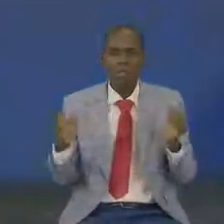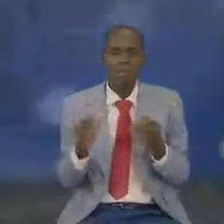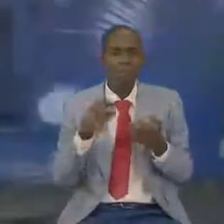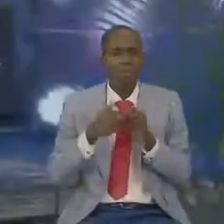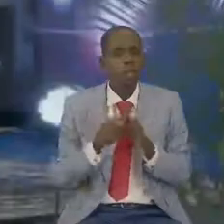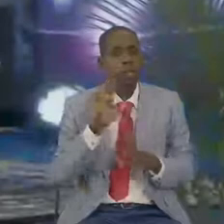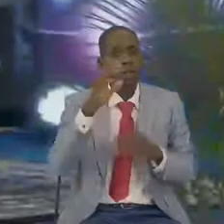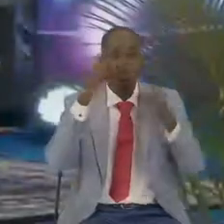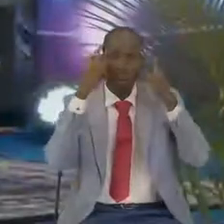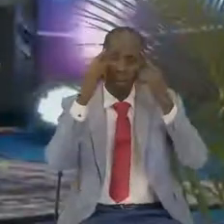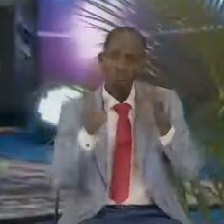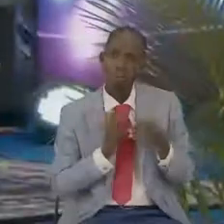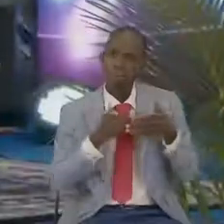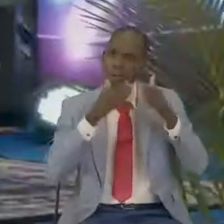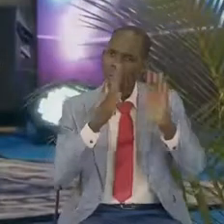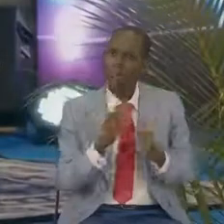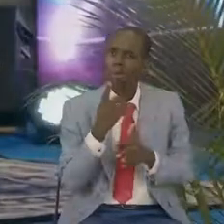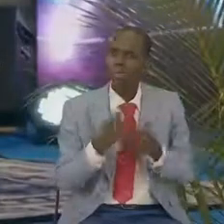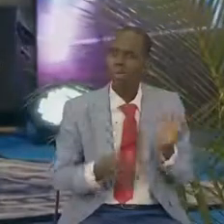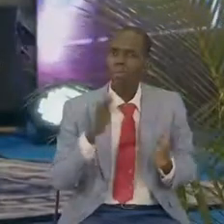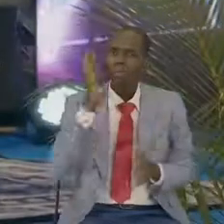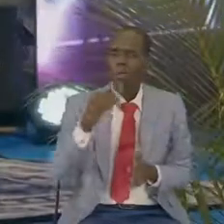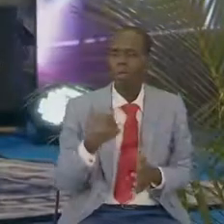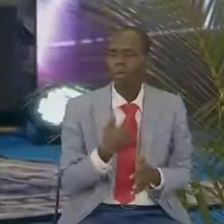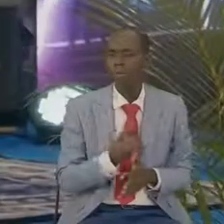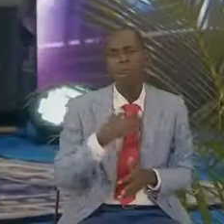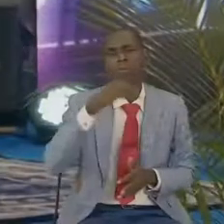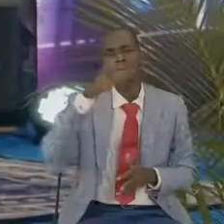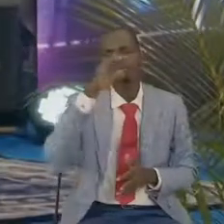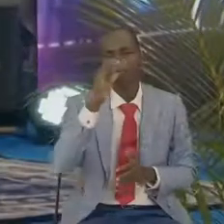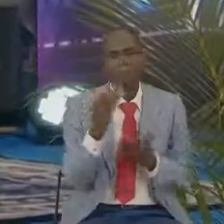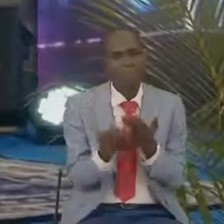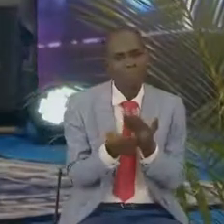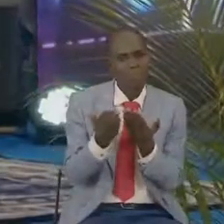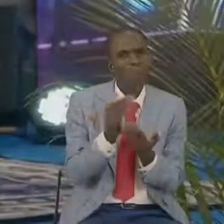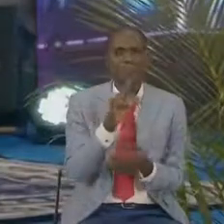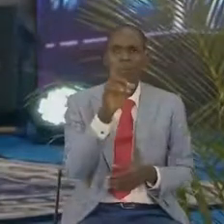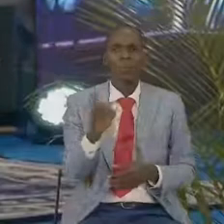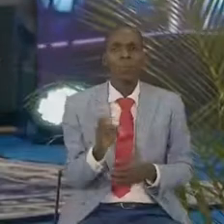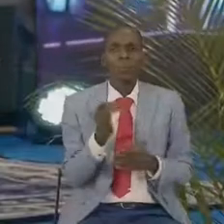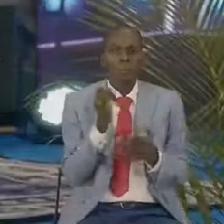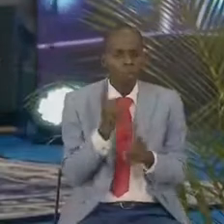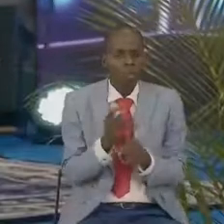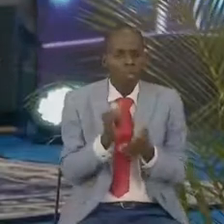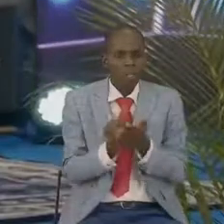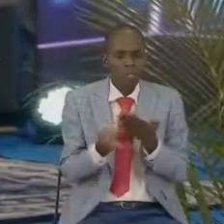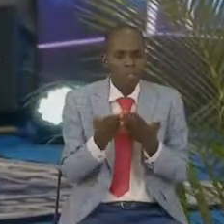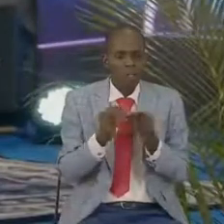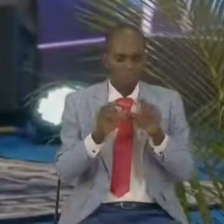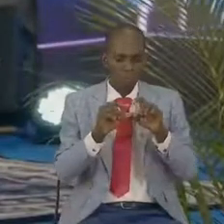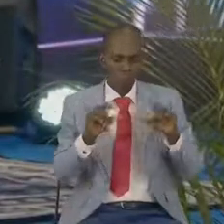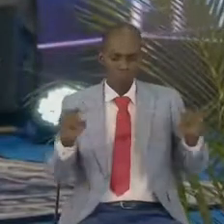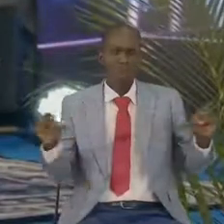dirigeant, que boirons-nous? Les langages... C'est la même phrase. Ne veut pas dire